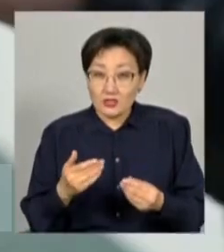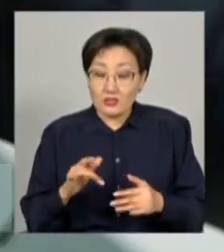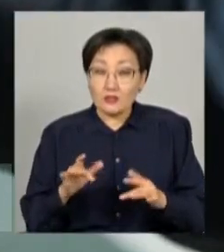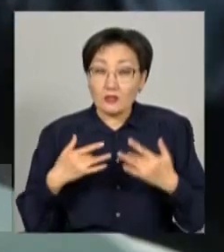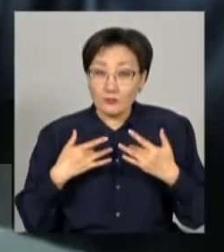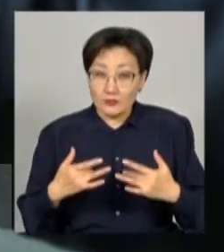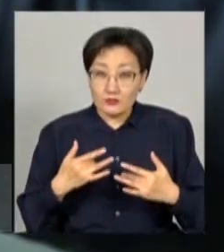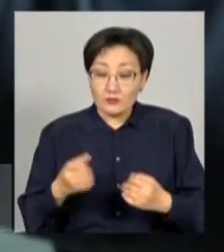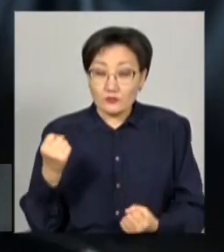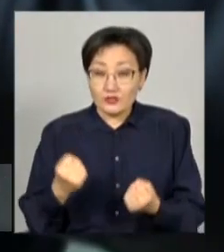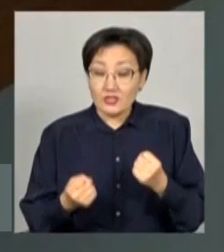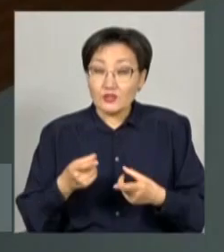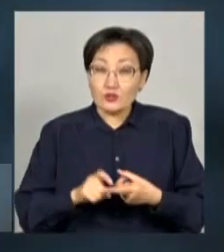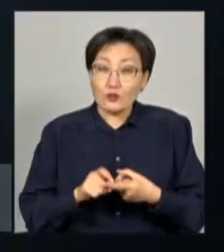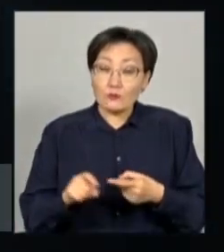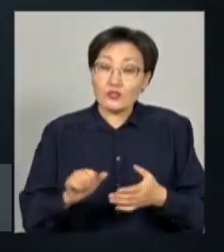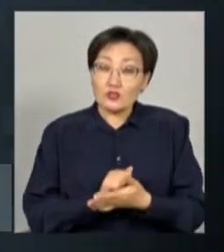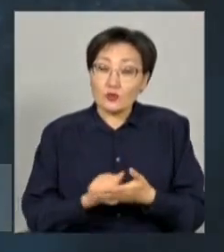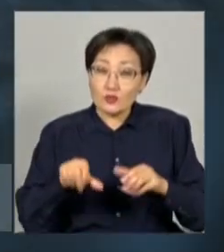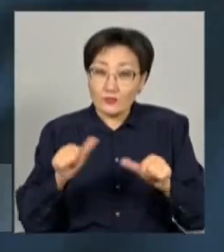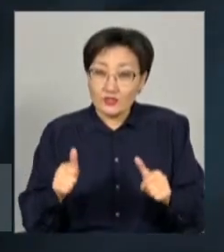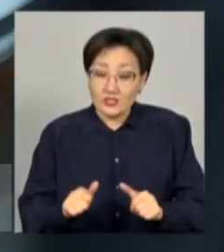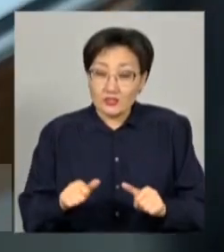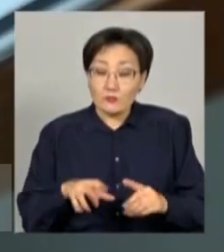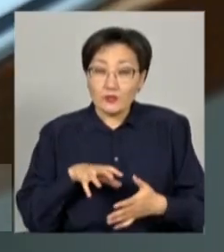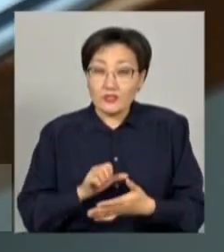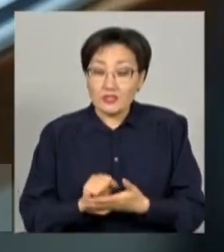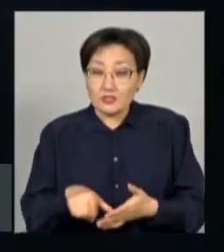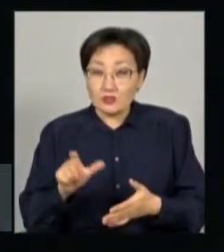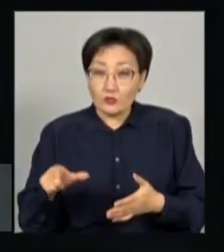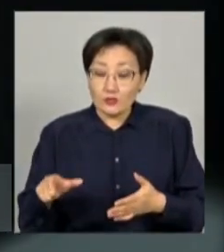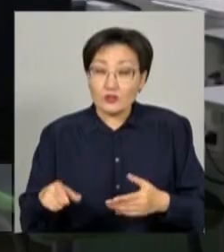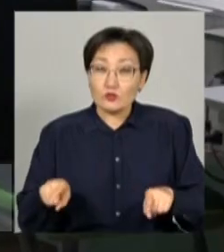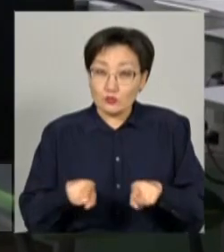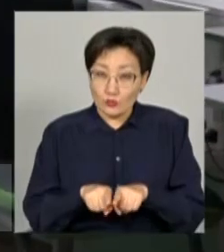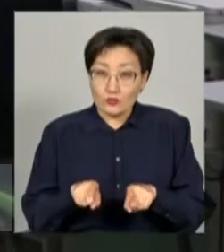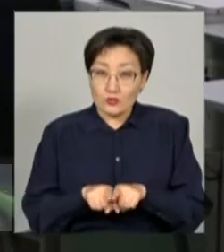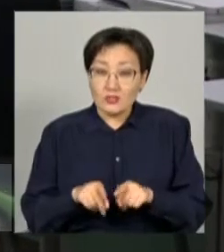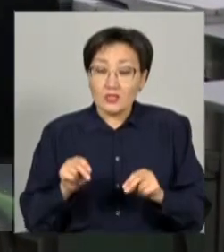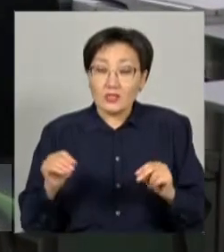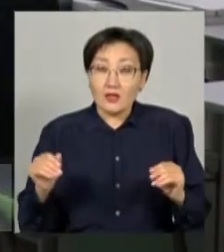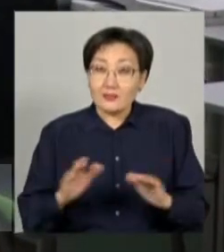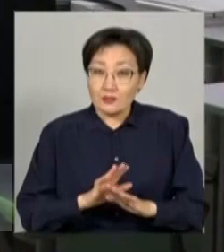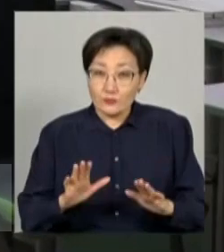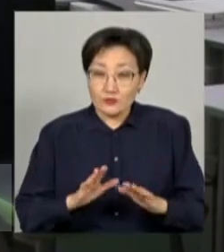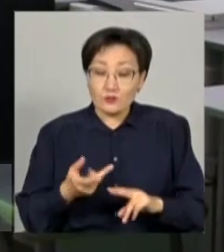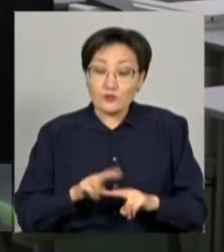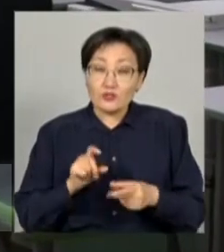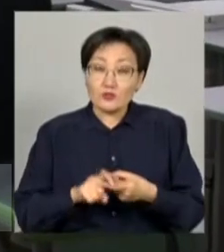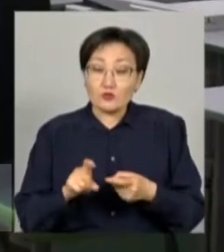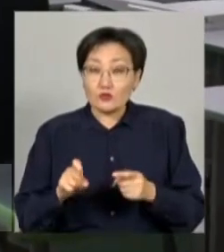көрінеді. Сондай-ақ автокөлікке қатысты құжаттарды рәсімдеумен айналысатындарға да тоқтау болмай тұр екен. Мұндай заңсыздықтарға